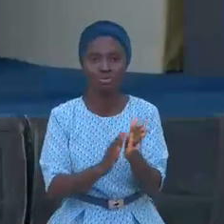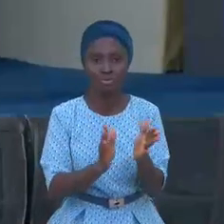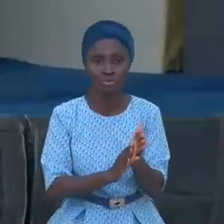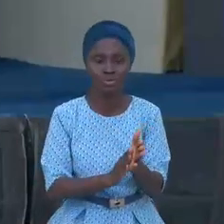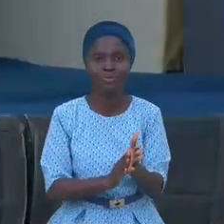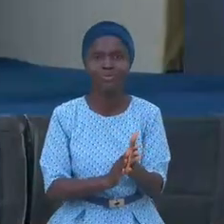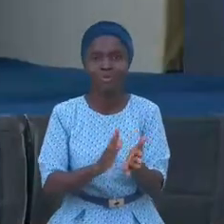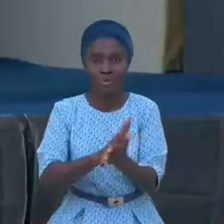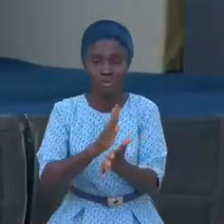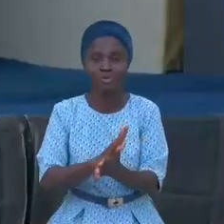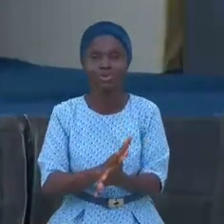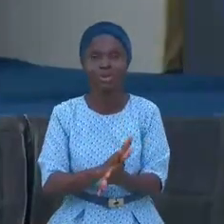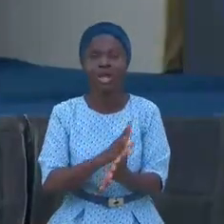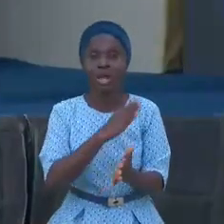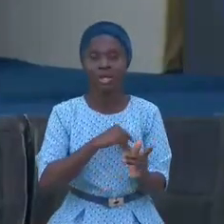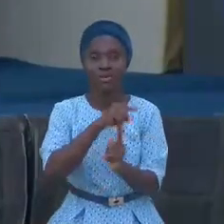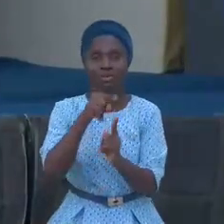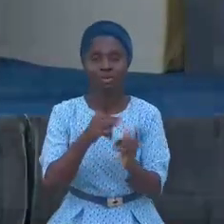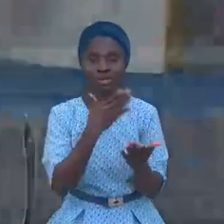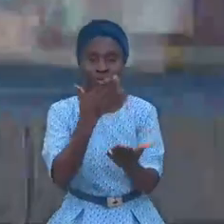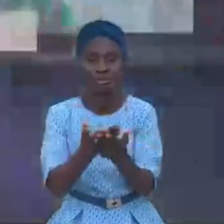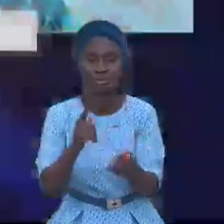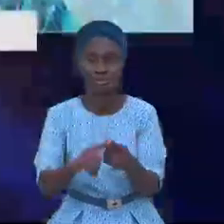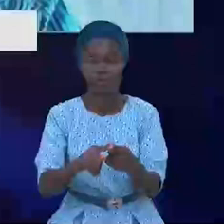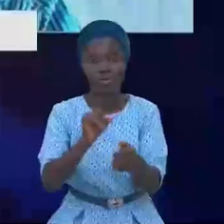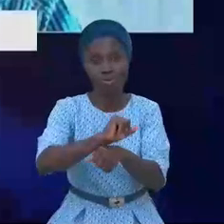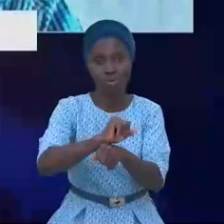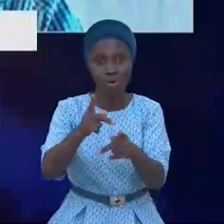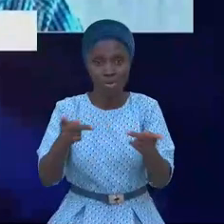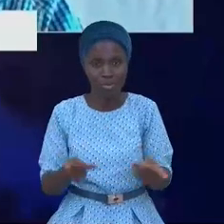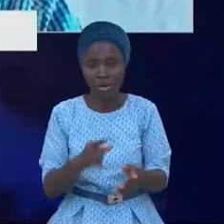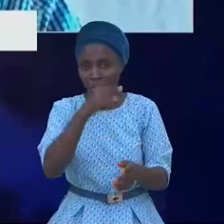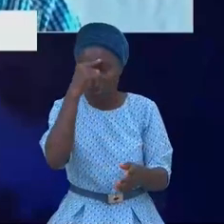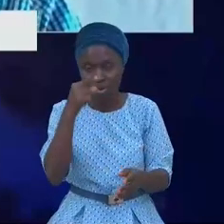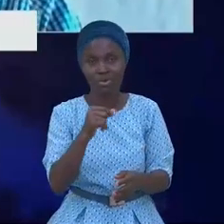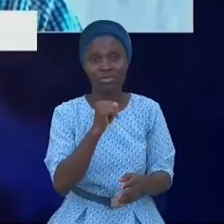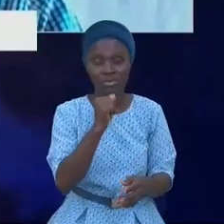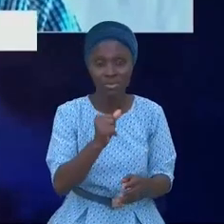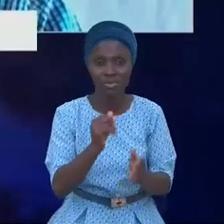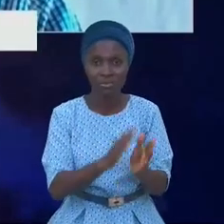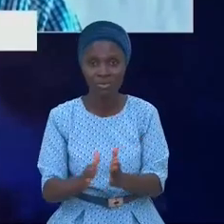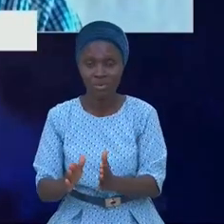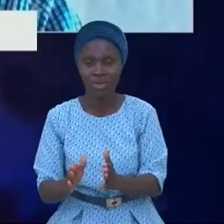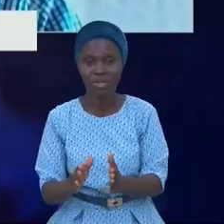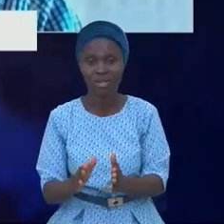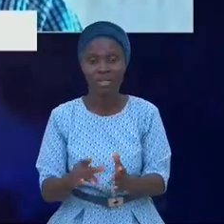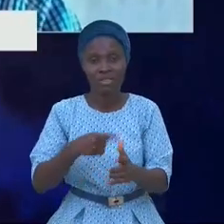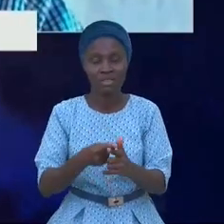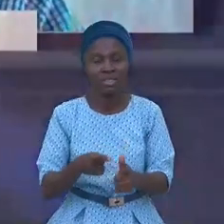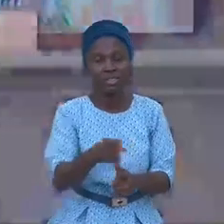au travail, parce qu'ils ne sont pas préparés, au lieu de soupirer, ils